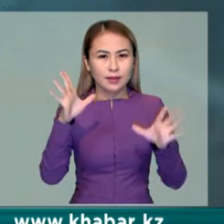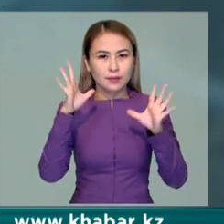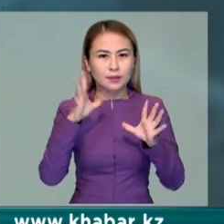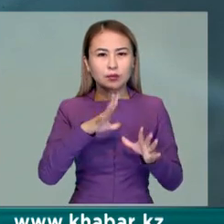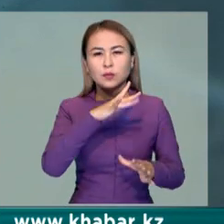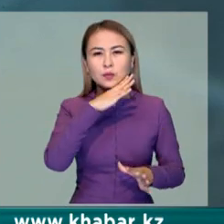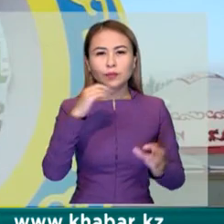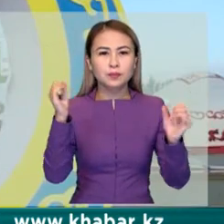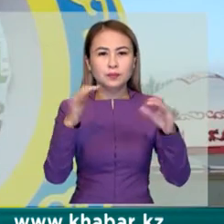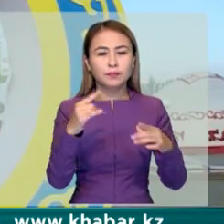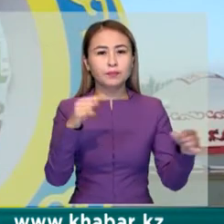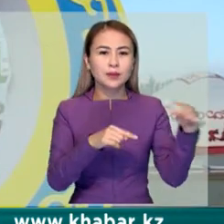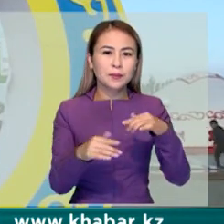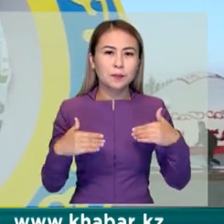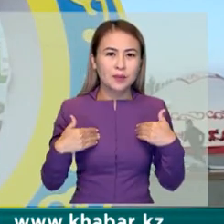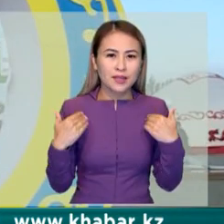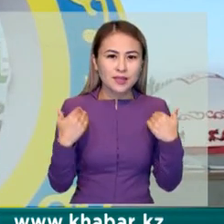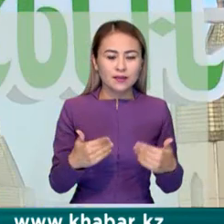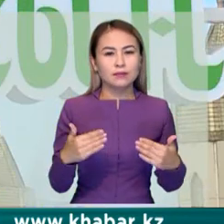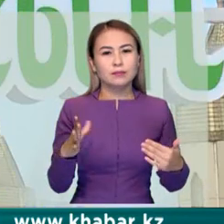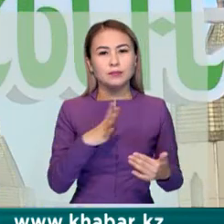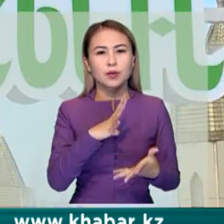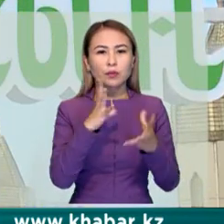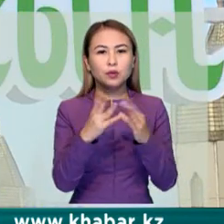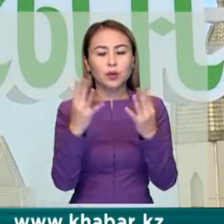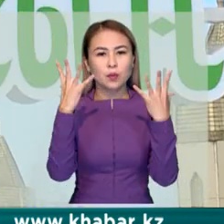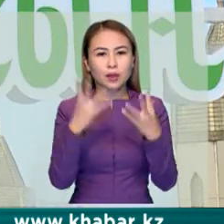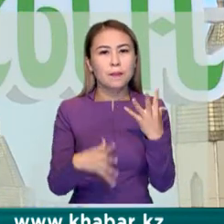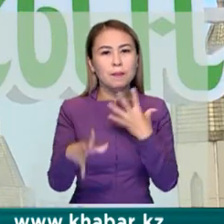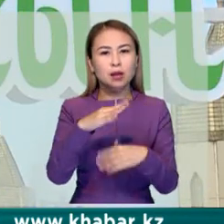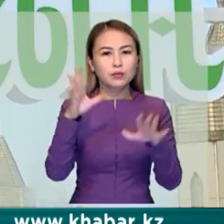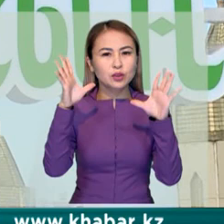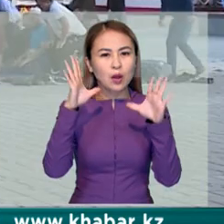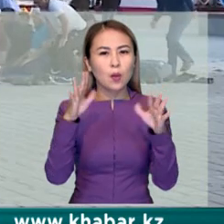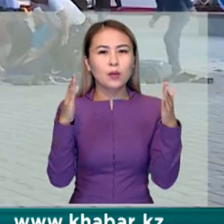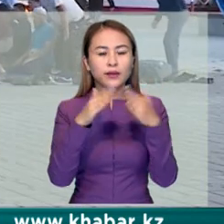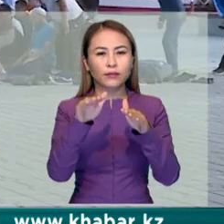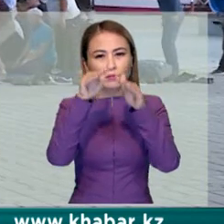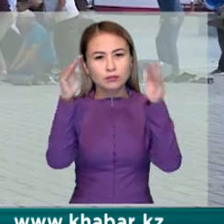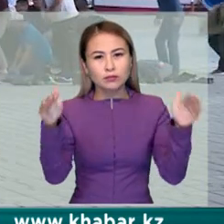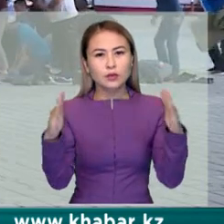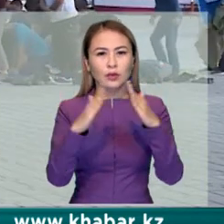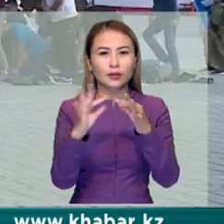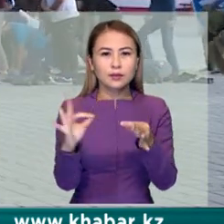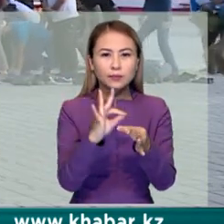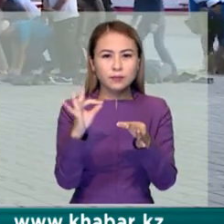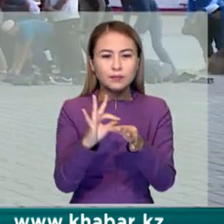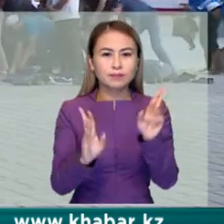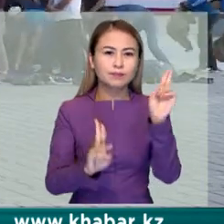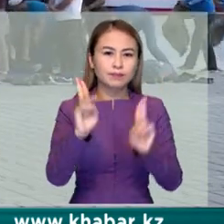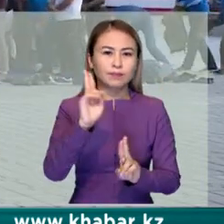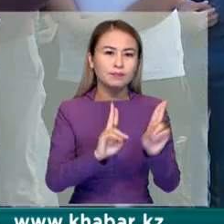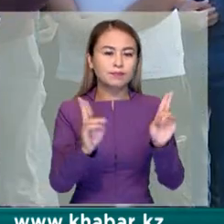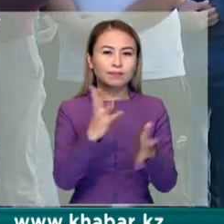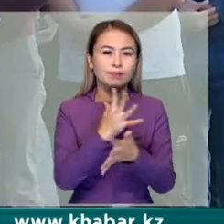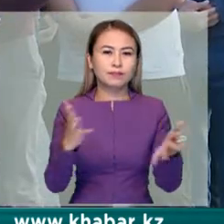қалың жамағат бірін-бірі құттықтап ізгі тілектерін арнады. Бұл күні өңірдегі барлық мешіттердің ауласында киіз үйлер тігіліп,